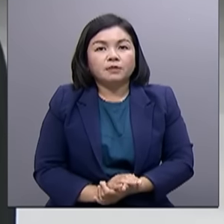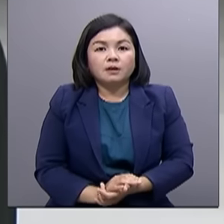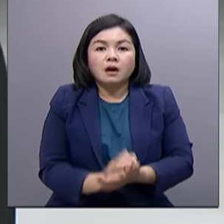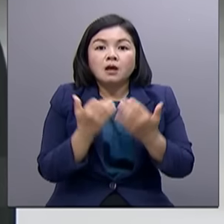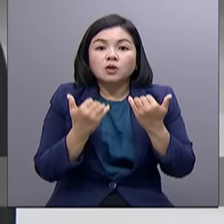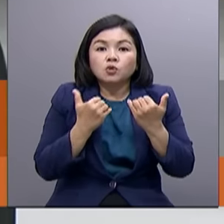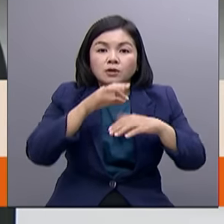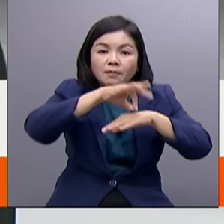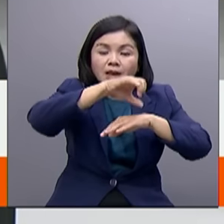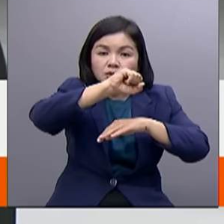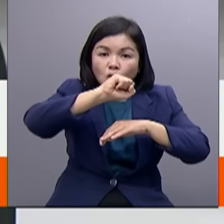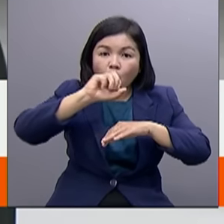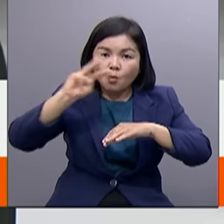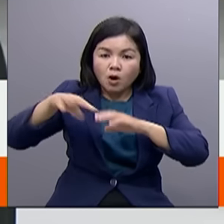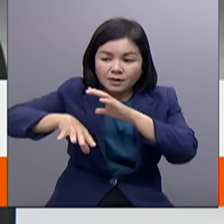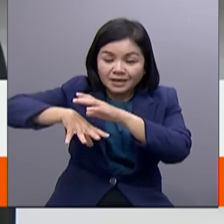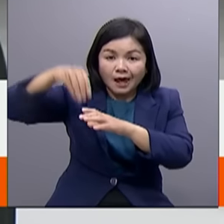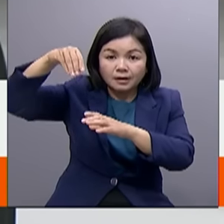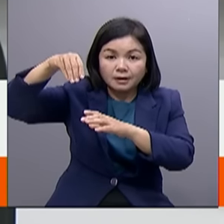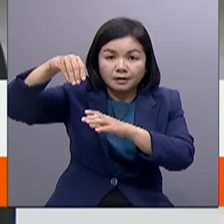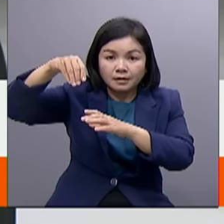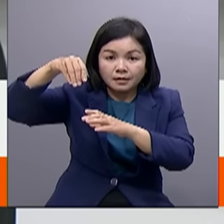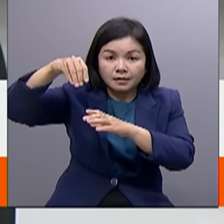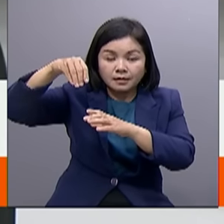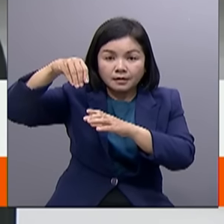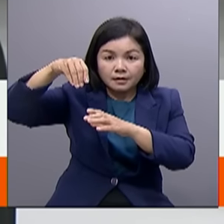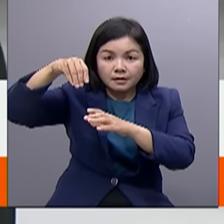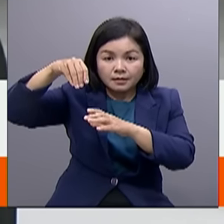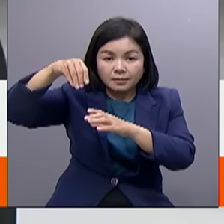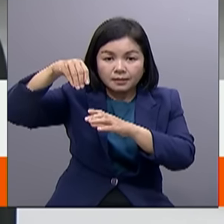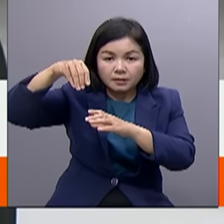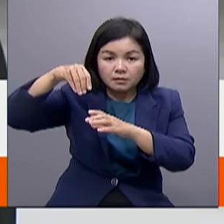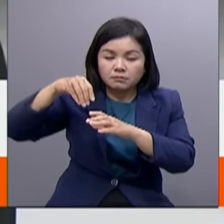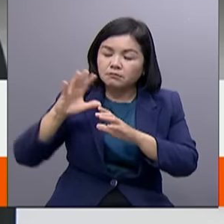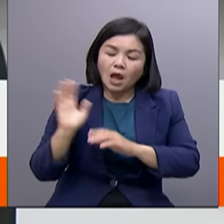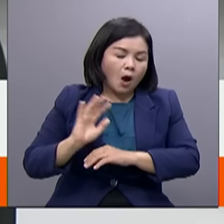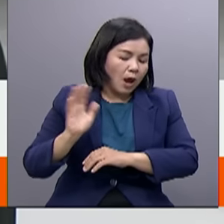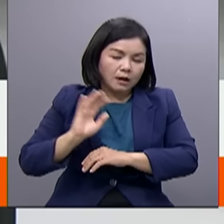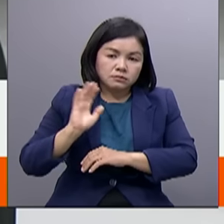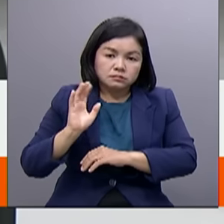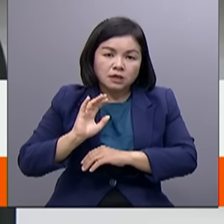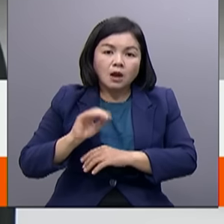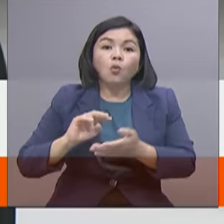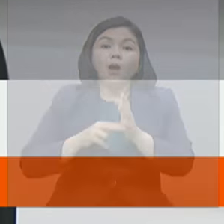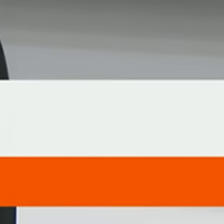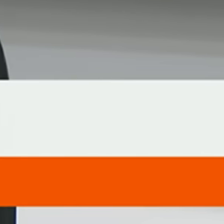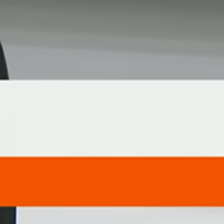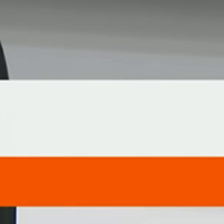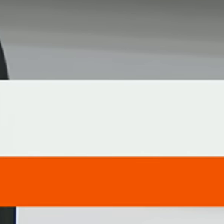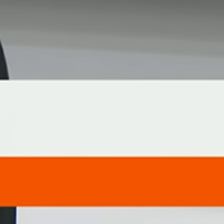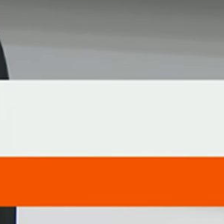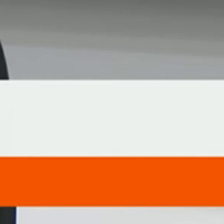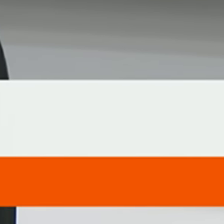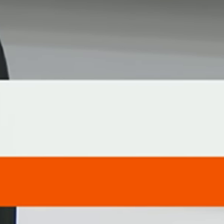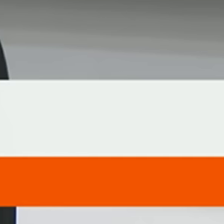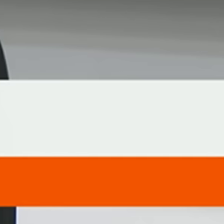สวจับฉลากอืซึ่งไม่ควรจะเป็นเช่นนั้นนะครับผมหมายถึงว่าถ้าเราทำให้การเลือก